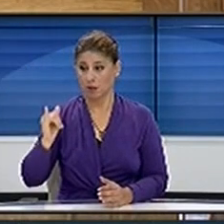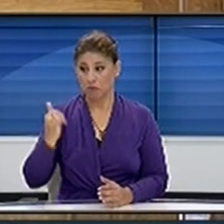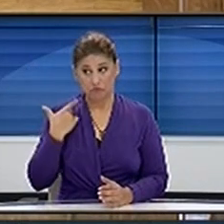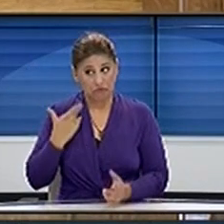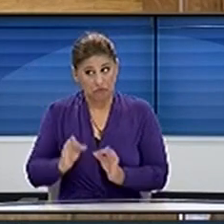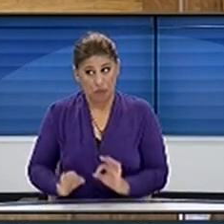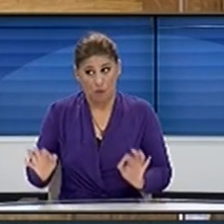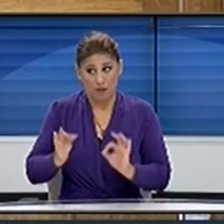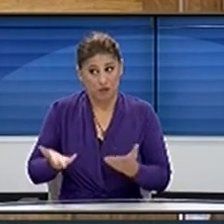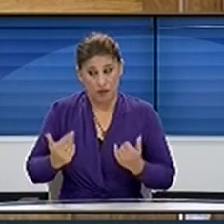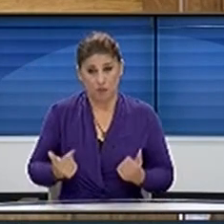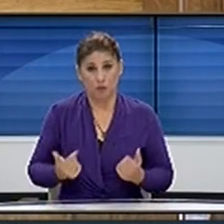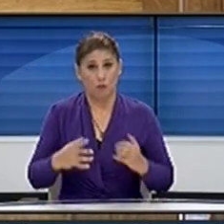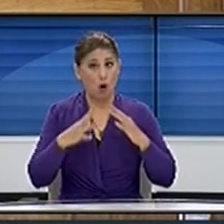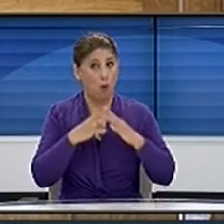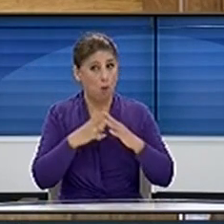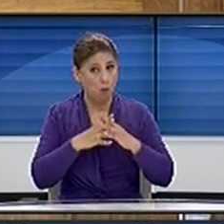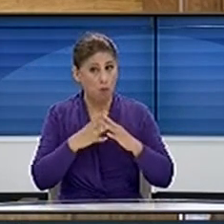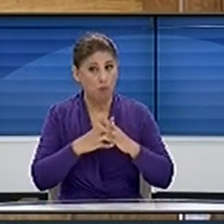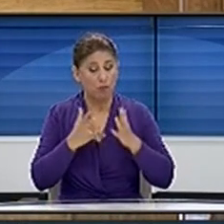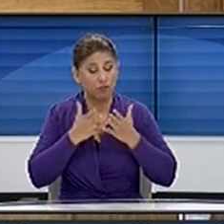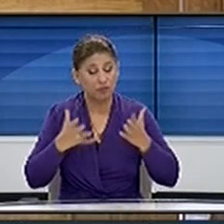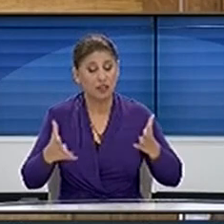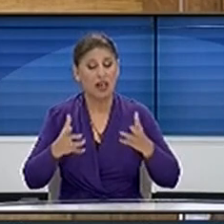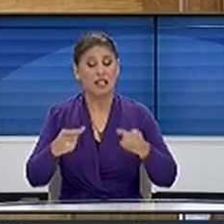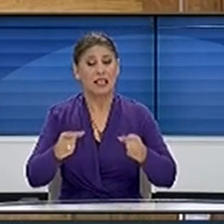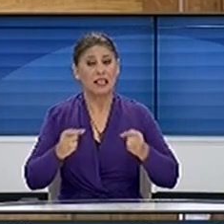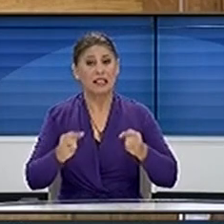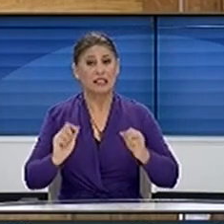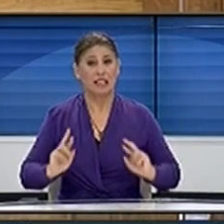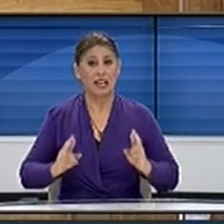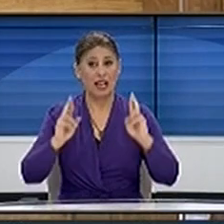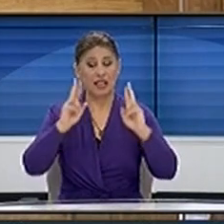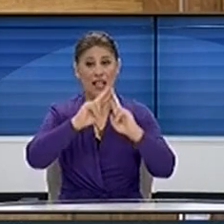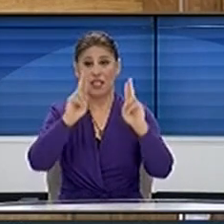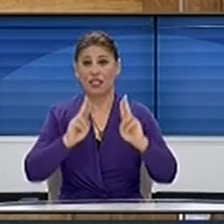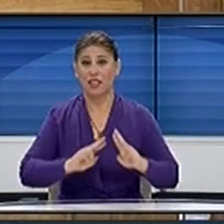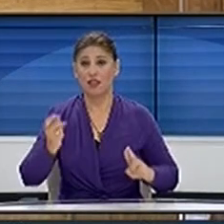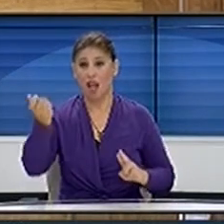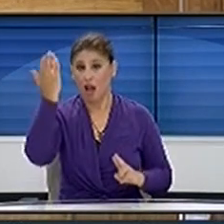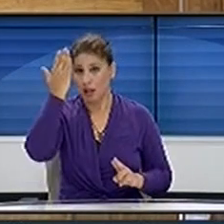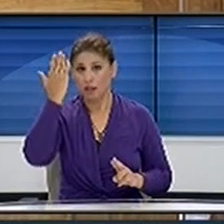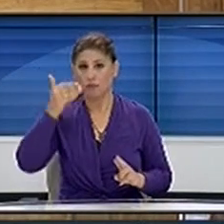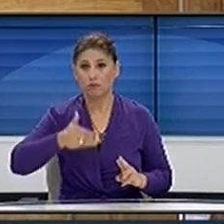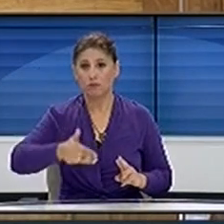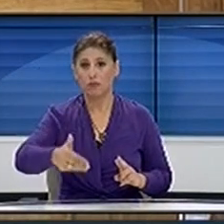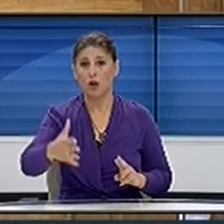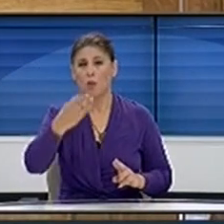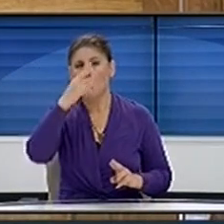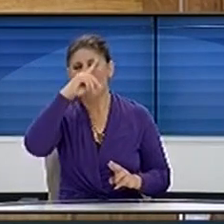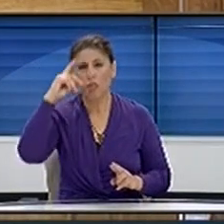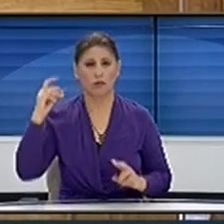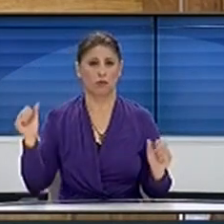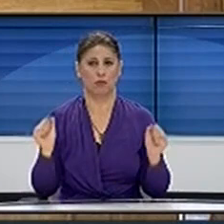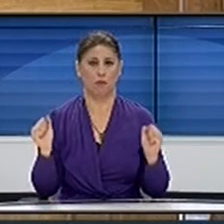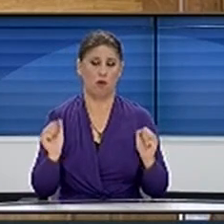απρόβλεπτοι. Ο πόλεμος, τεράστια κρίση στην ενέργεια, η διεθνής ακρίβεια προειδονίζουν για ένα πολύ δύσκολο